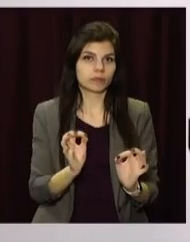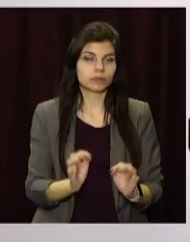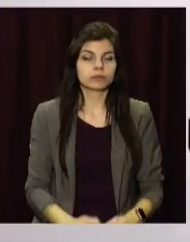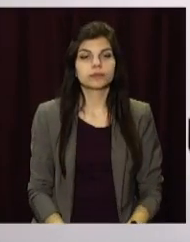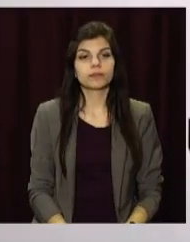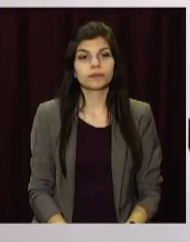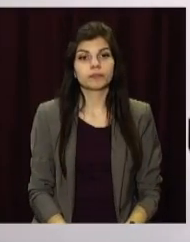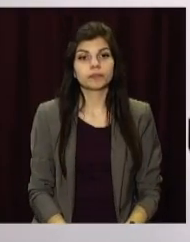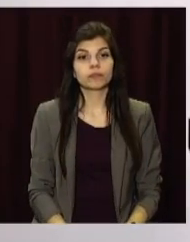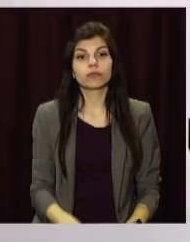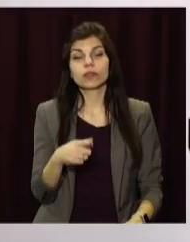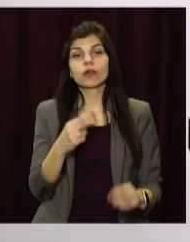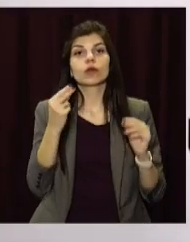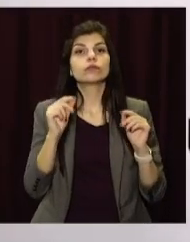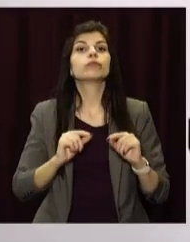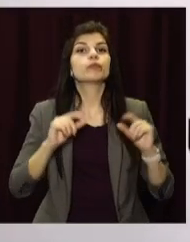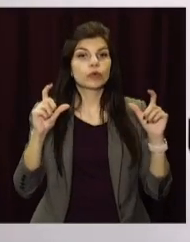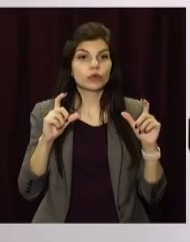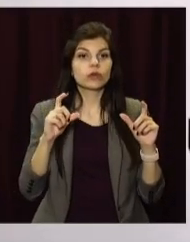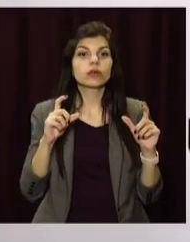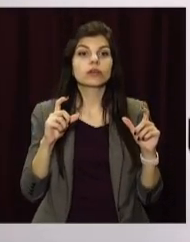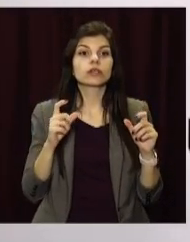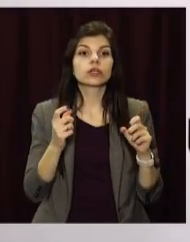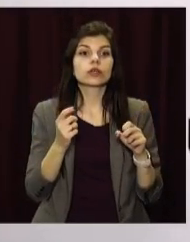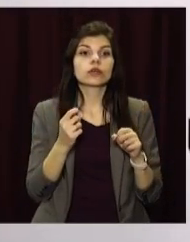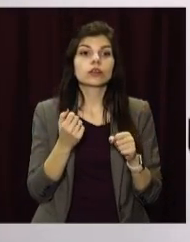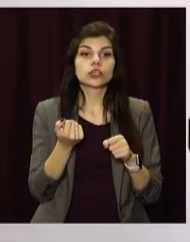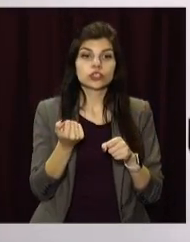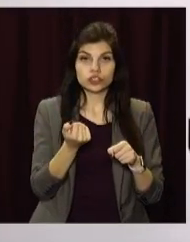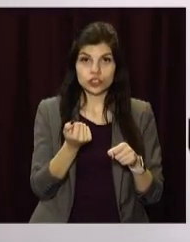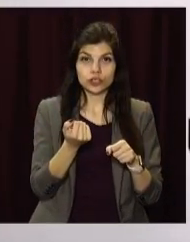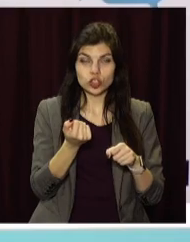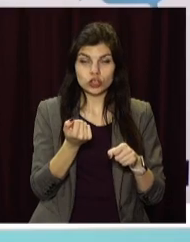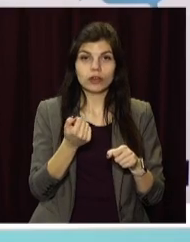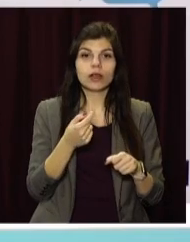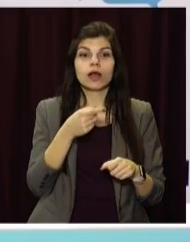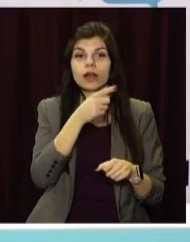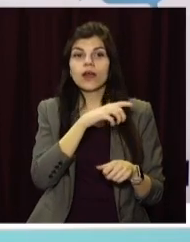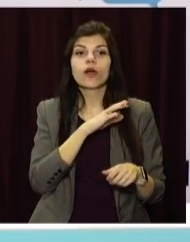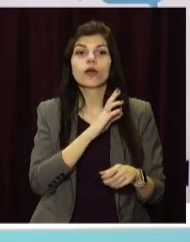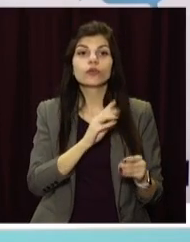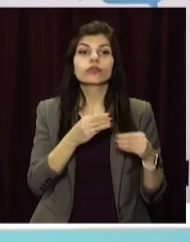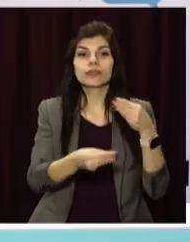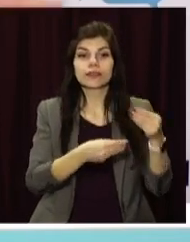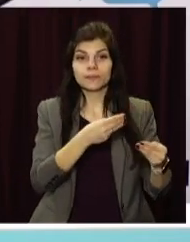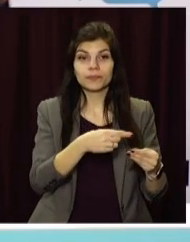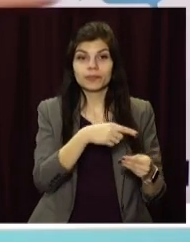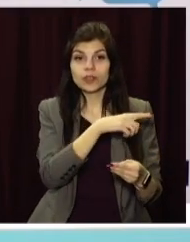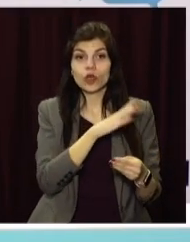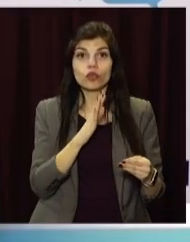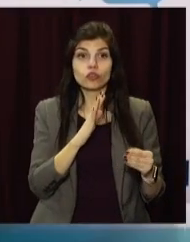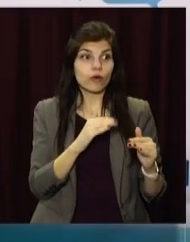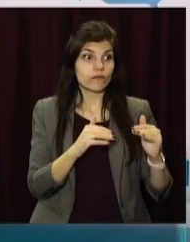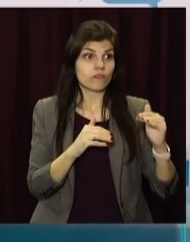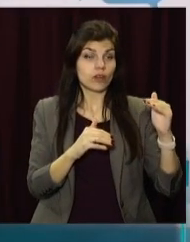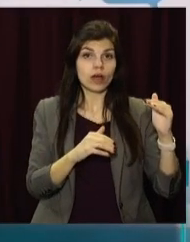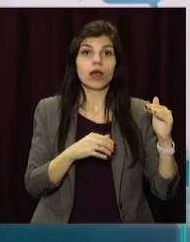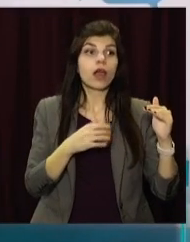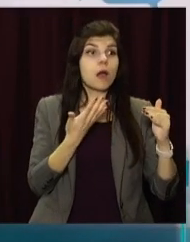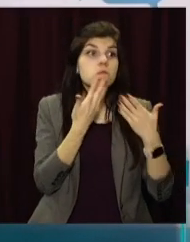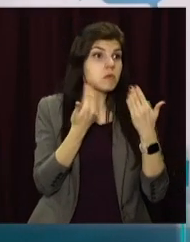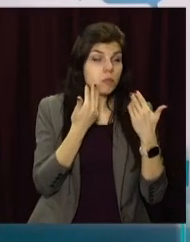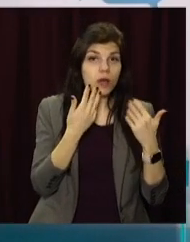більше доведеться викласти за коренеплоди, насамперед картоплю, буряк та моркву. Торік фермери їх забрали